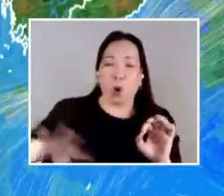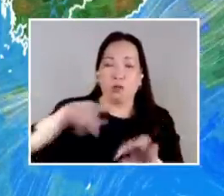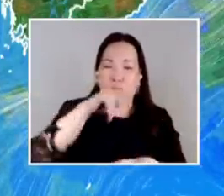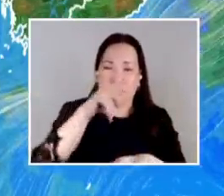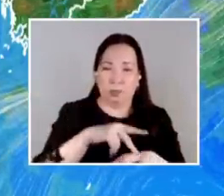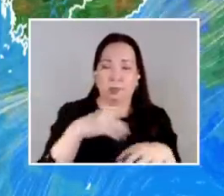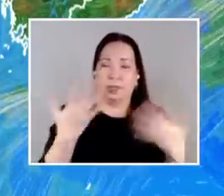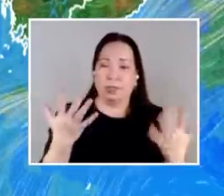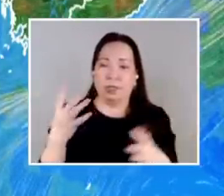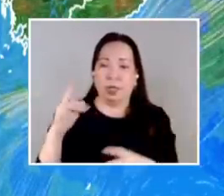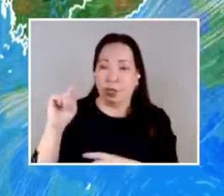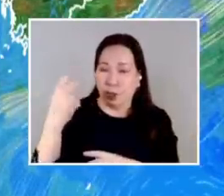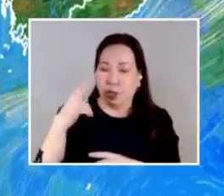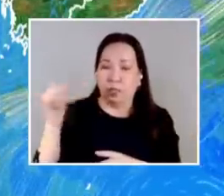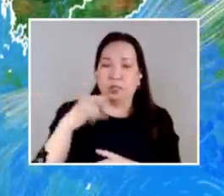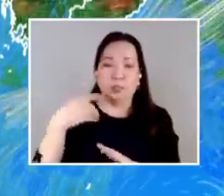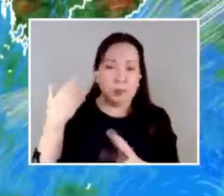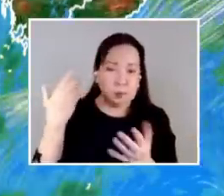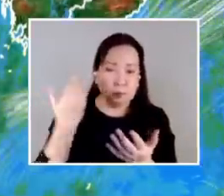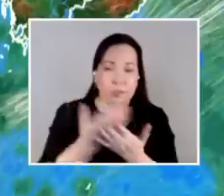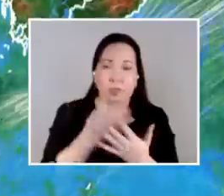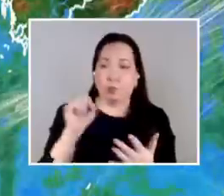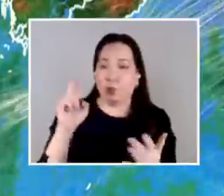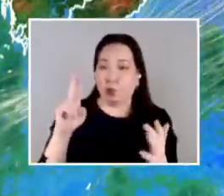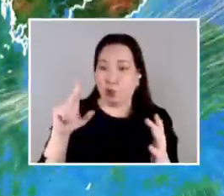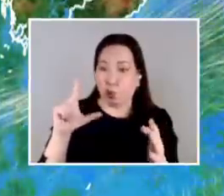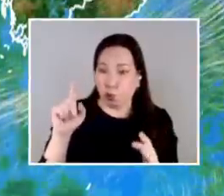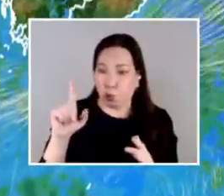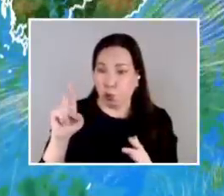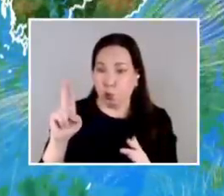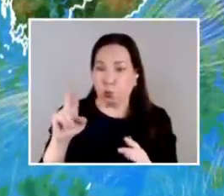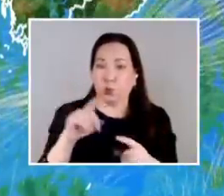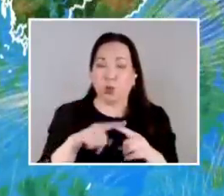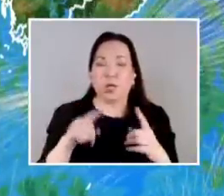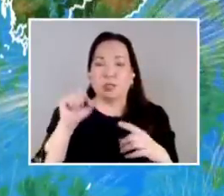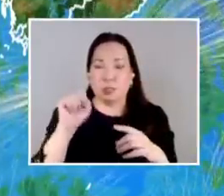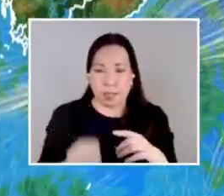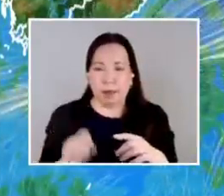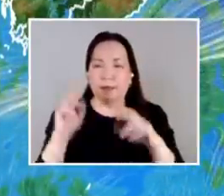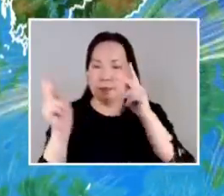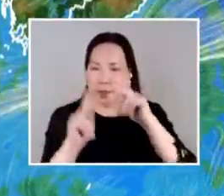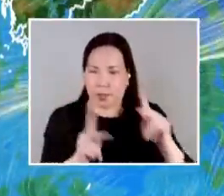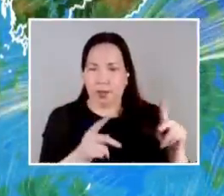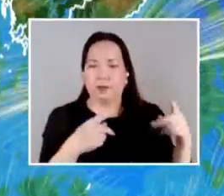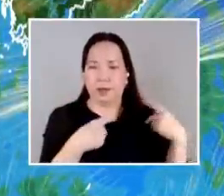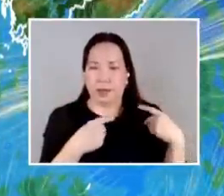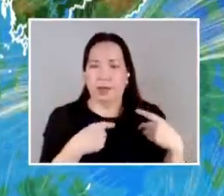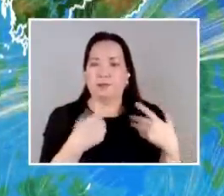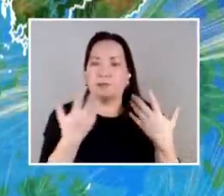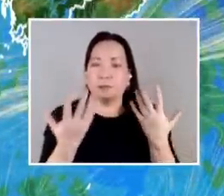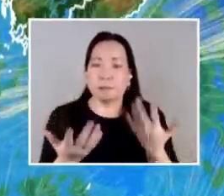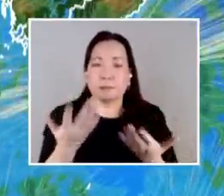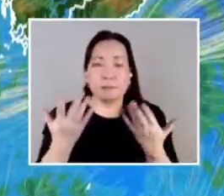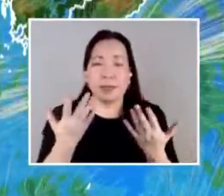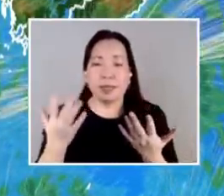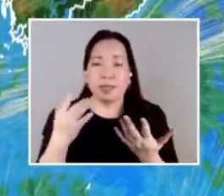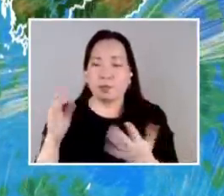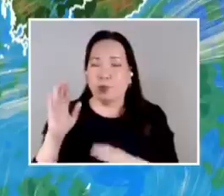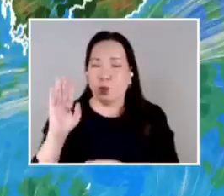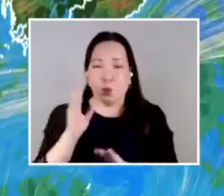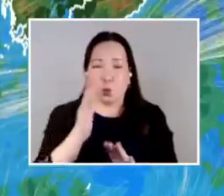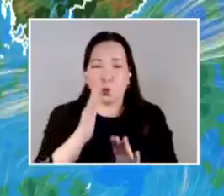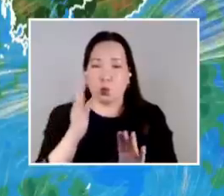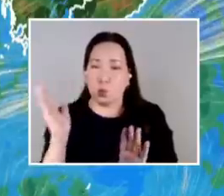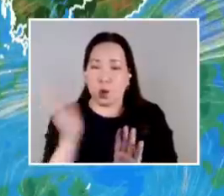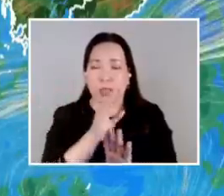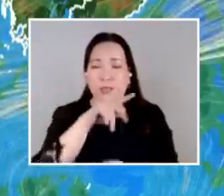sa may southern Sulusi at sa Biyernes sa may southern part na ng Palawan ito. Posibleng sa gitna po ng West Philippine Sea sa weekend